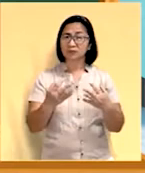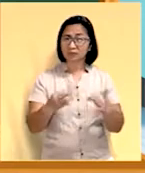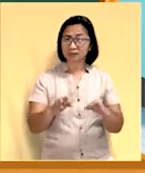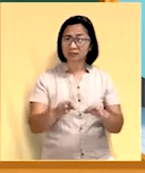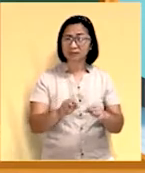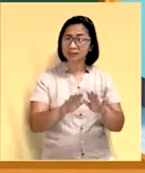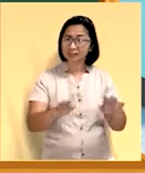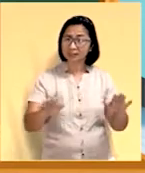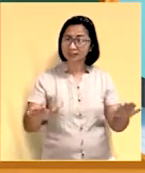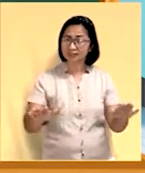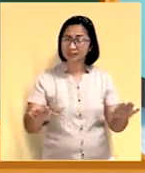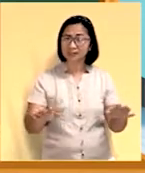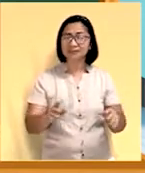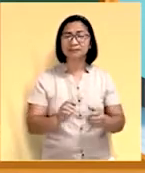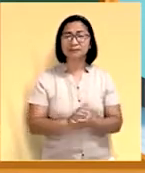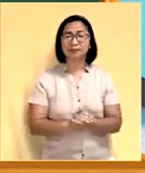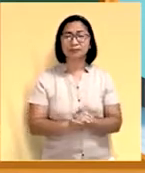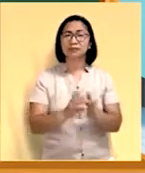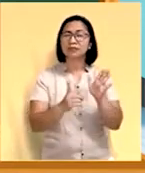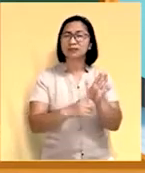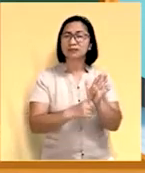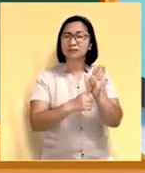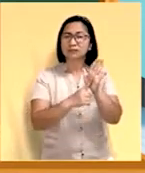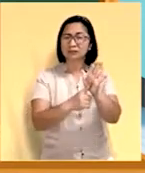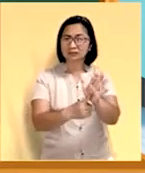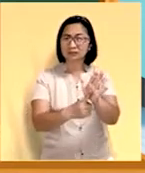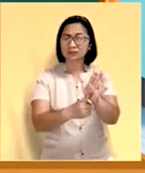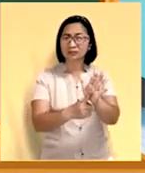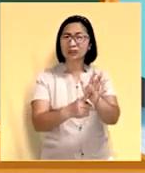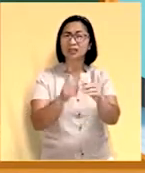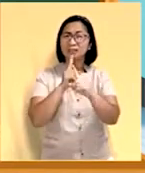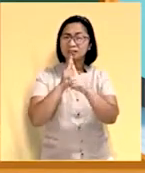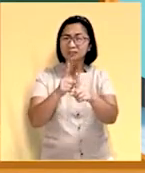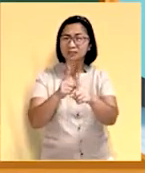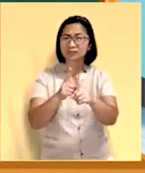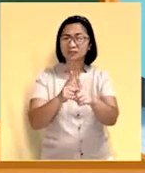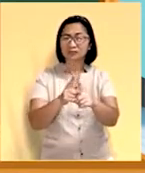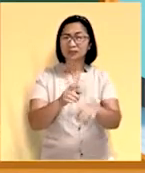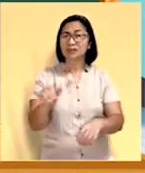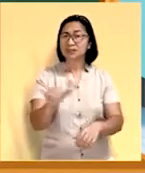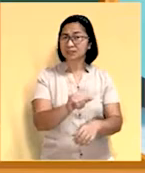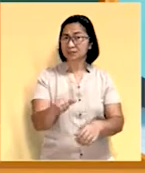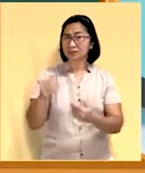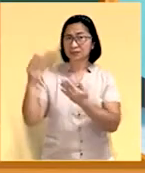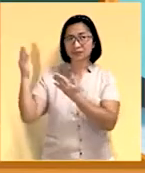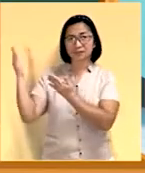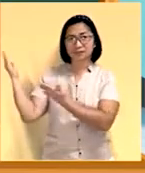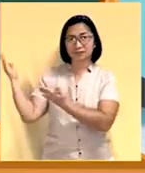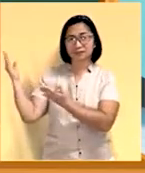Tapos na ba mga bata? Ipakita mo nga ang iyong sagot. Ganito rin ba?